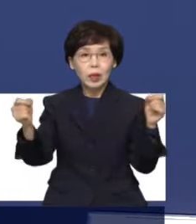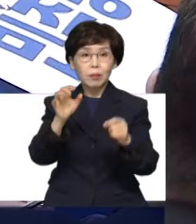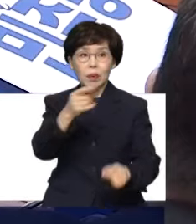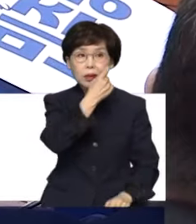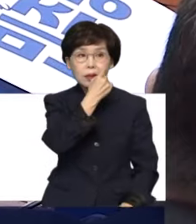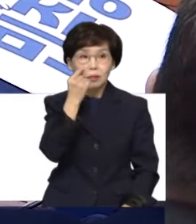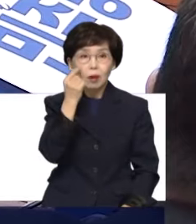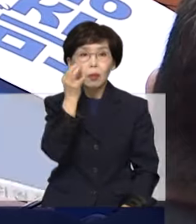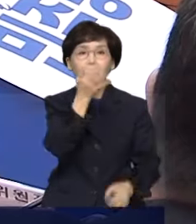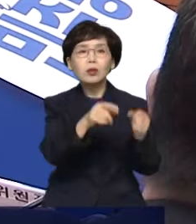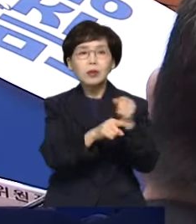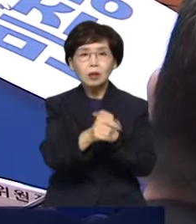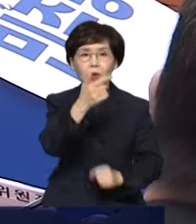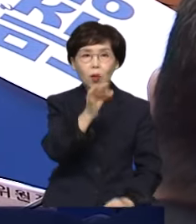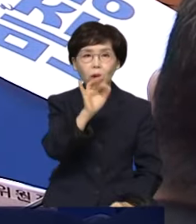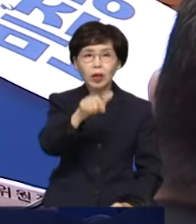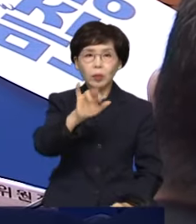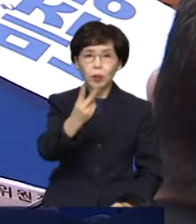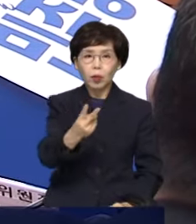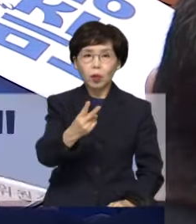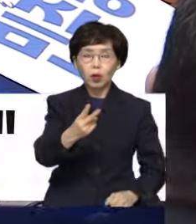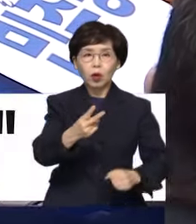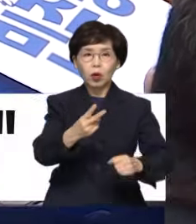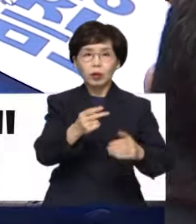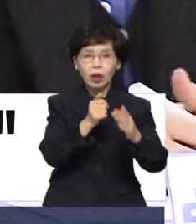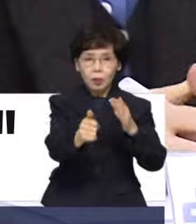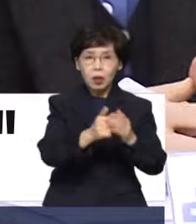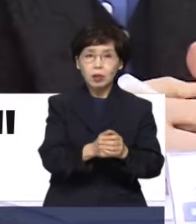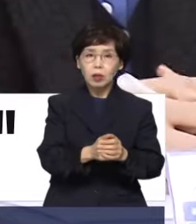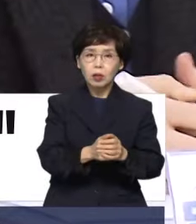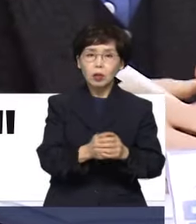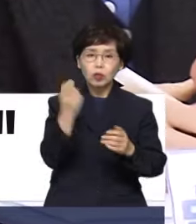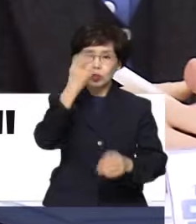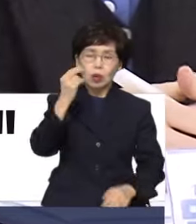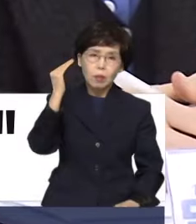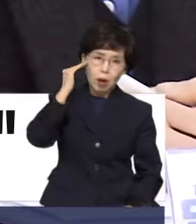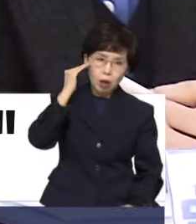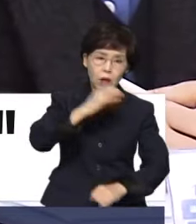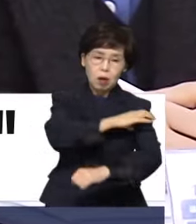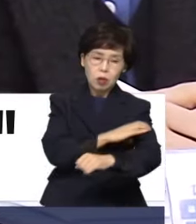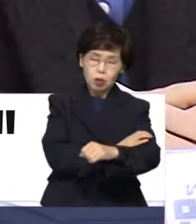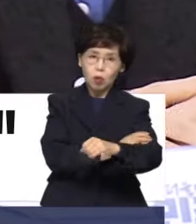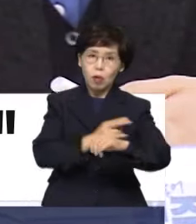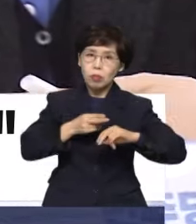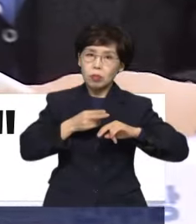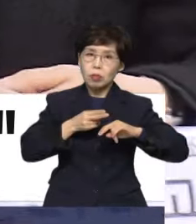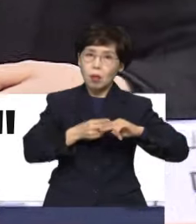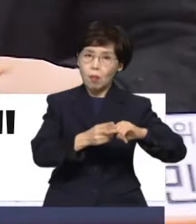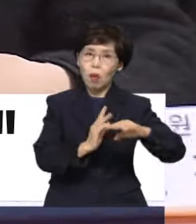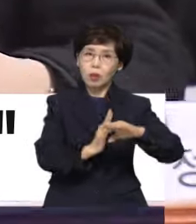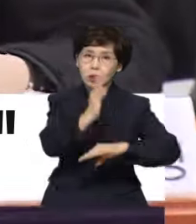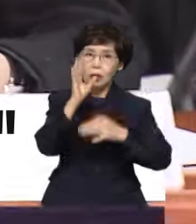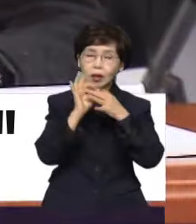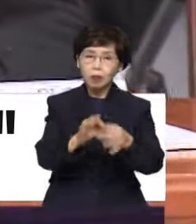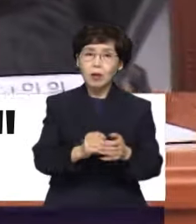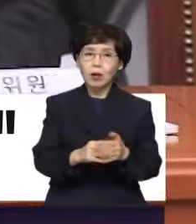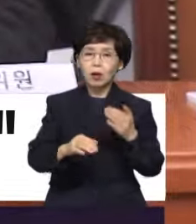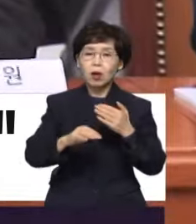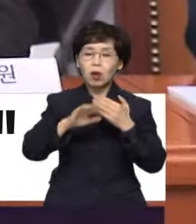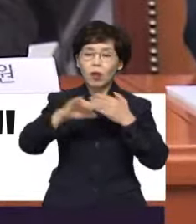것으로. 홍익표 원내대표는 명백한 수사 방해이자 직권 남용이라며 대사 임명과 출국에 관여한